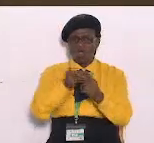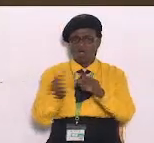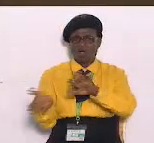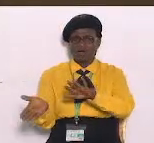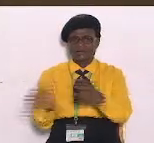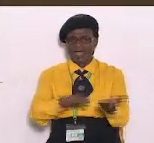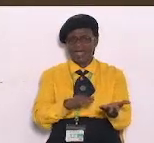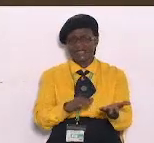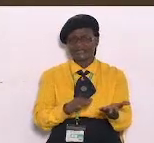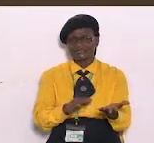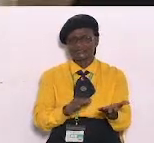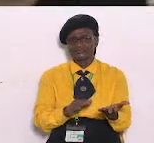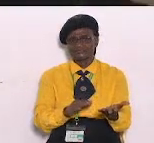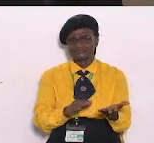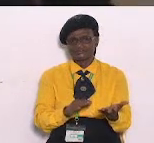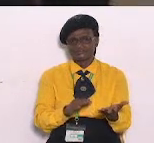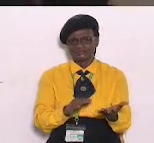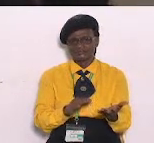bien